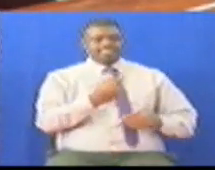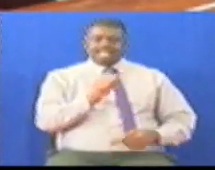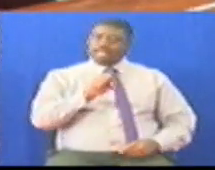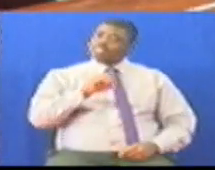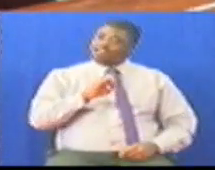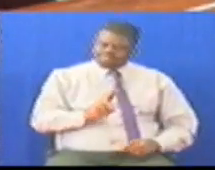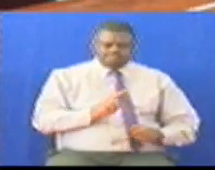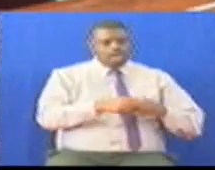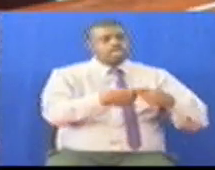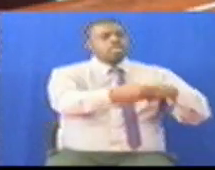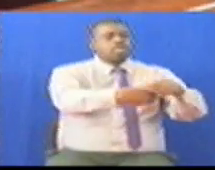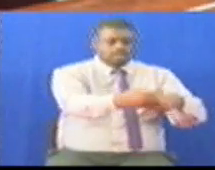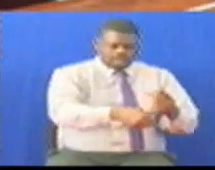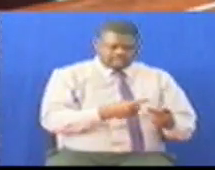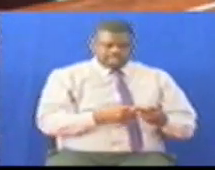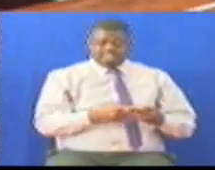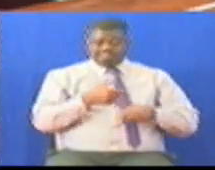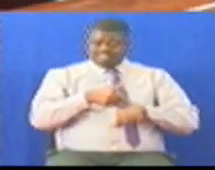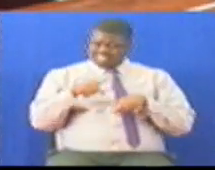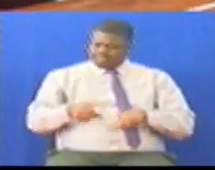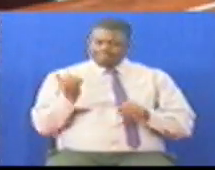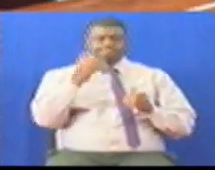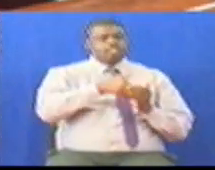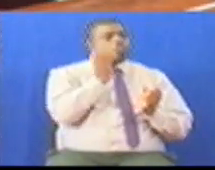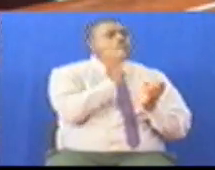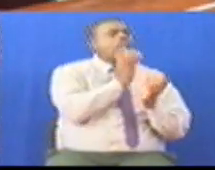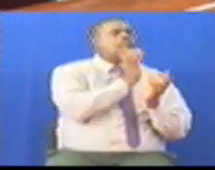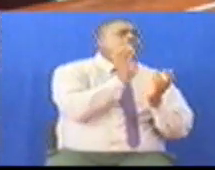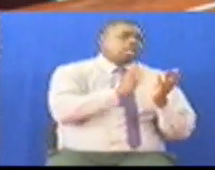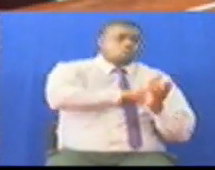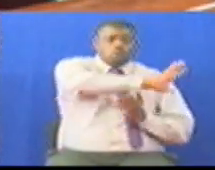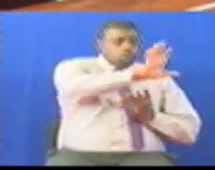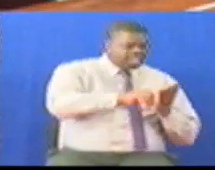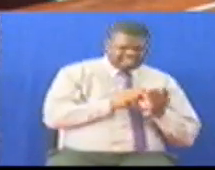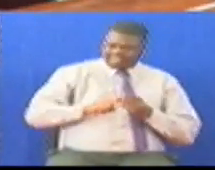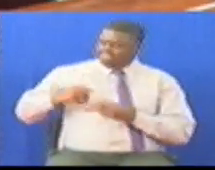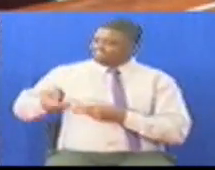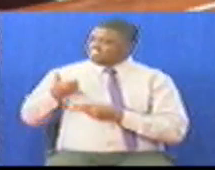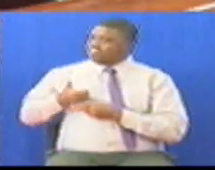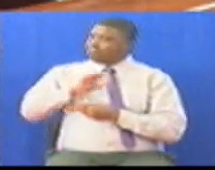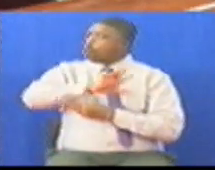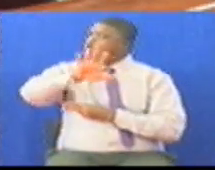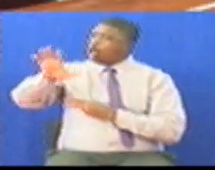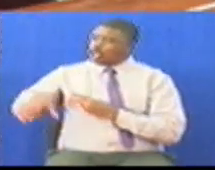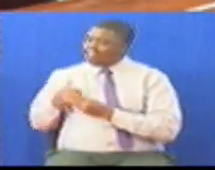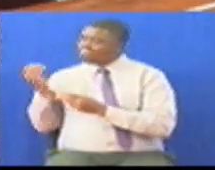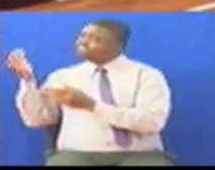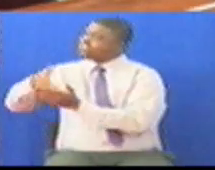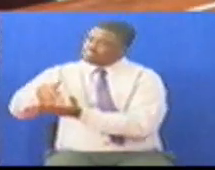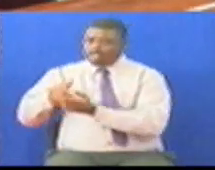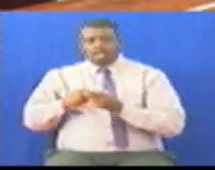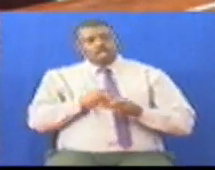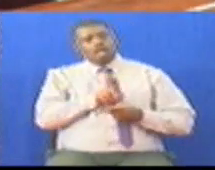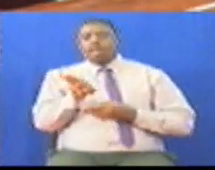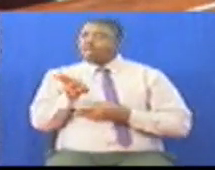hii tunawafikia walengwa wa TASAFU wote, tunavifikia vijiji vyote, halmashauri zote na shehia zote